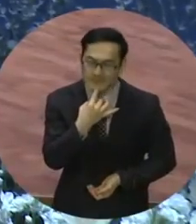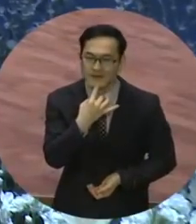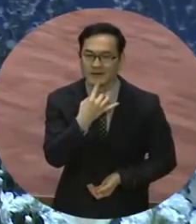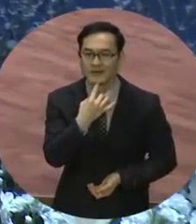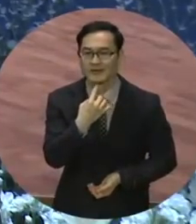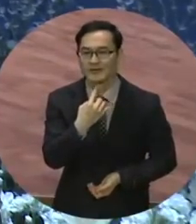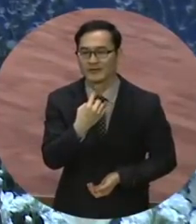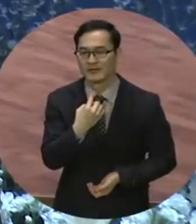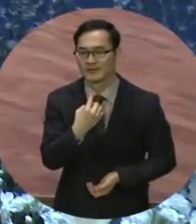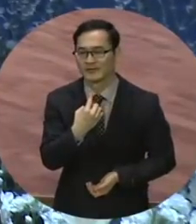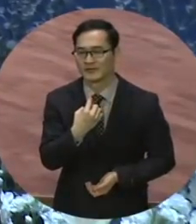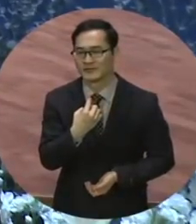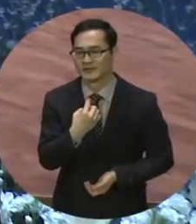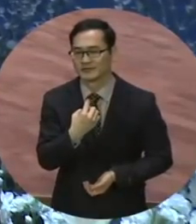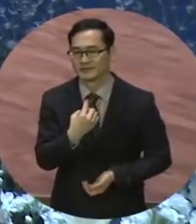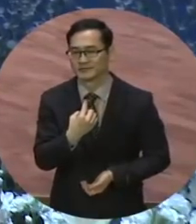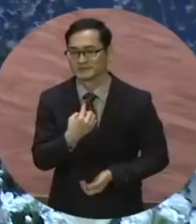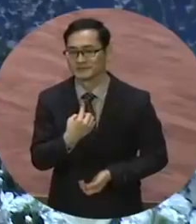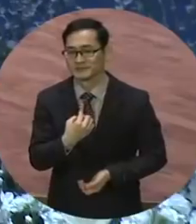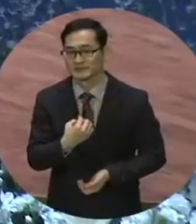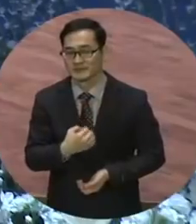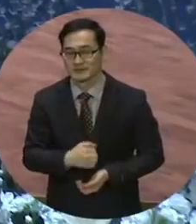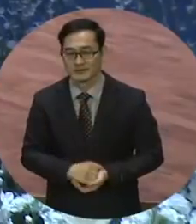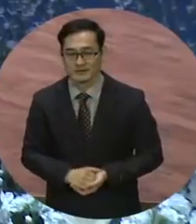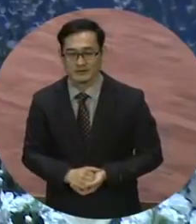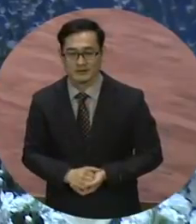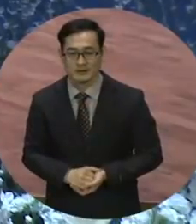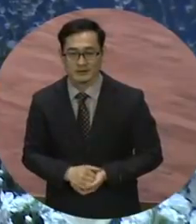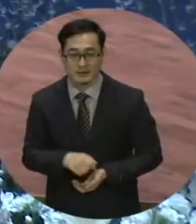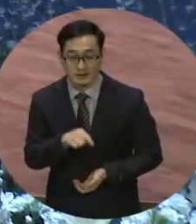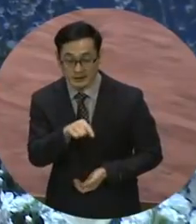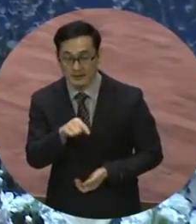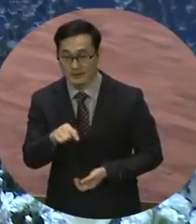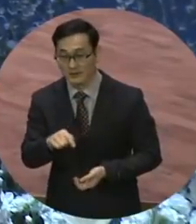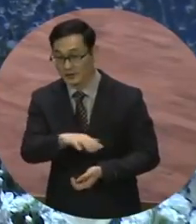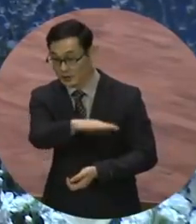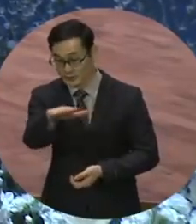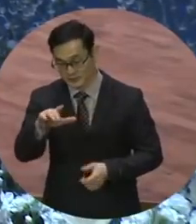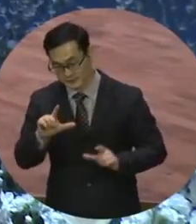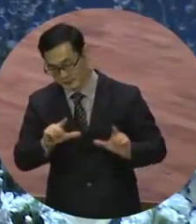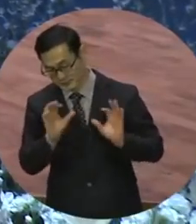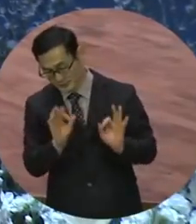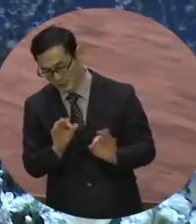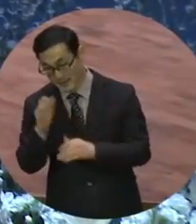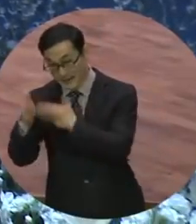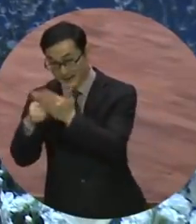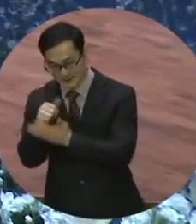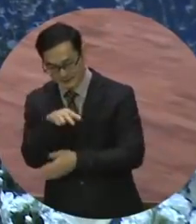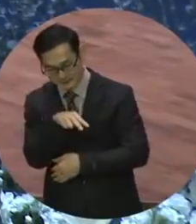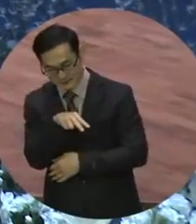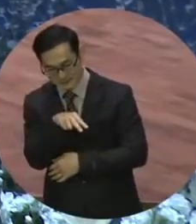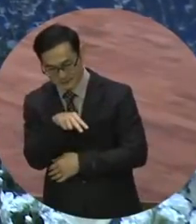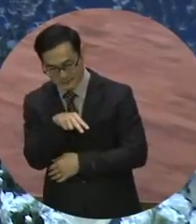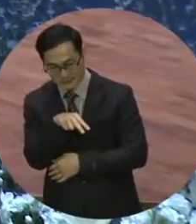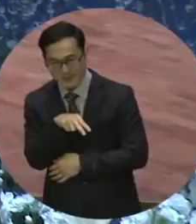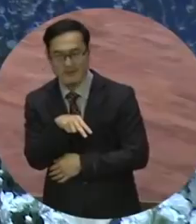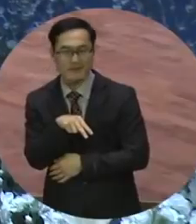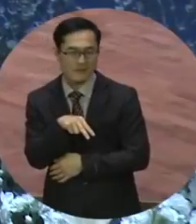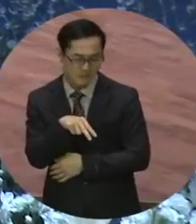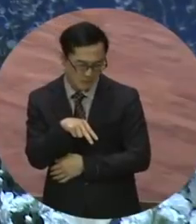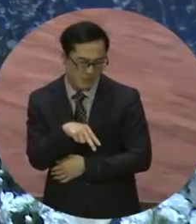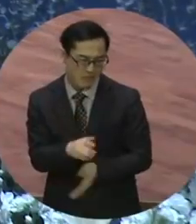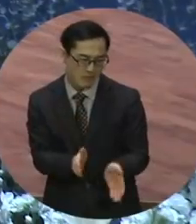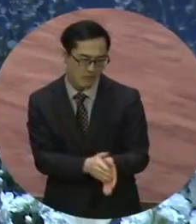집중시대잖아요. 이런 모습을 하나님 보시면서 뭘 주시느냐, 올블레싱, 축복을